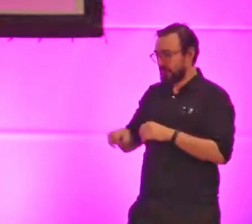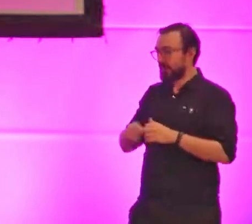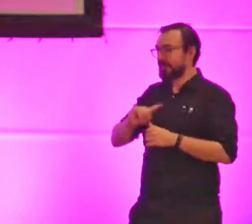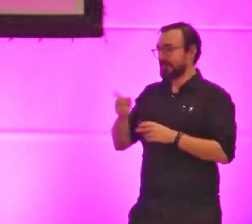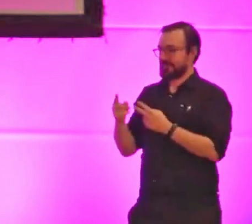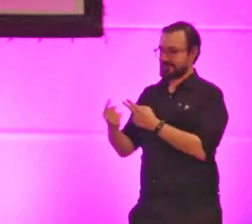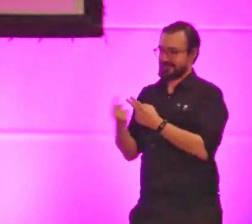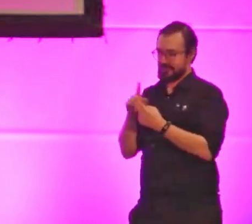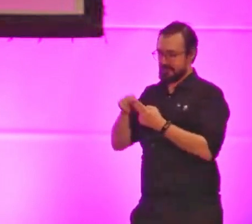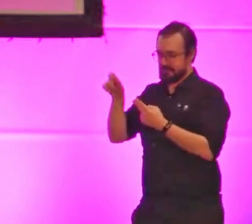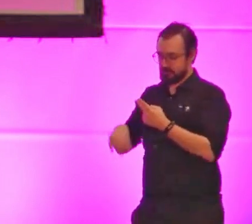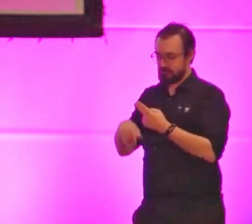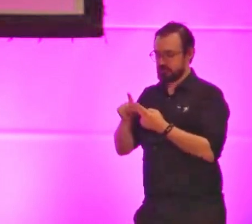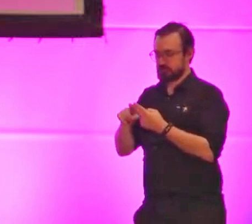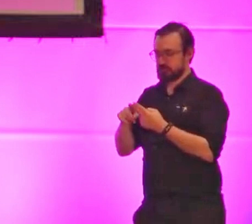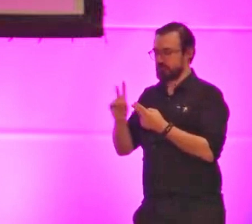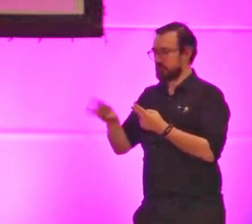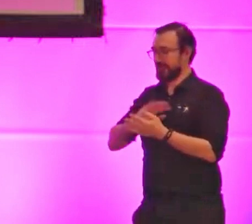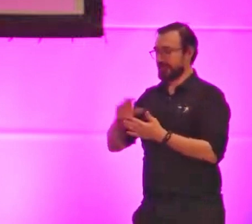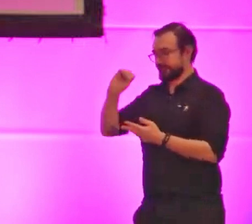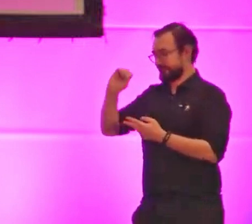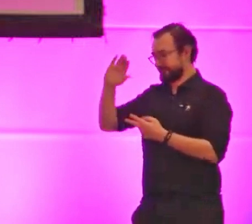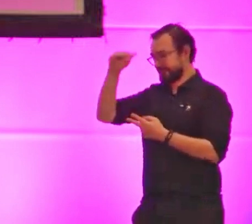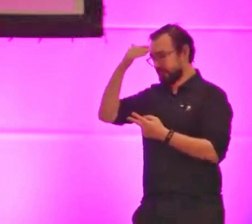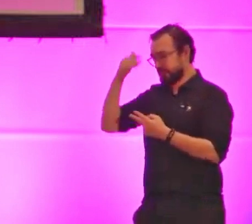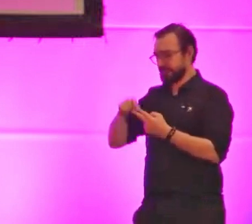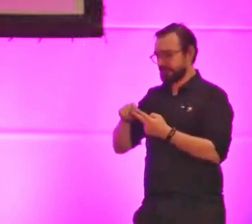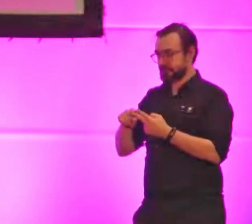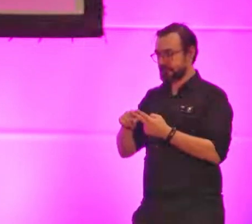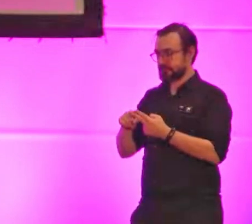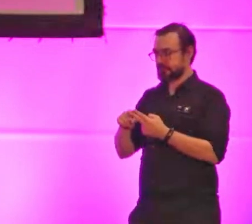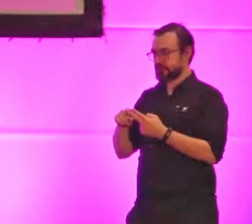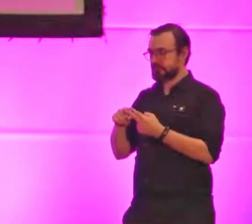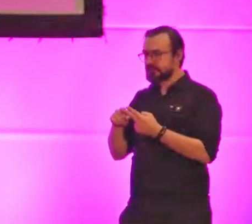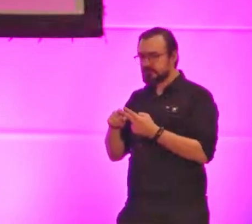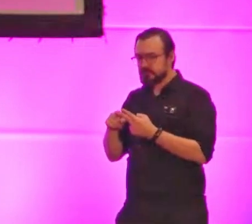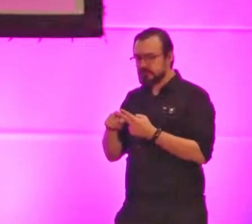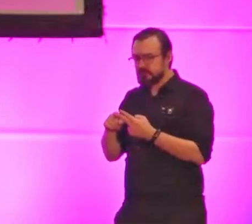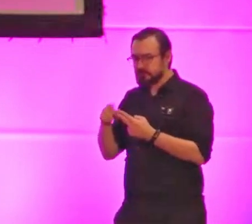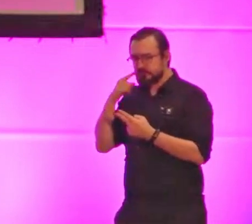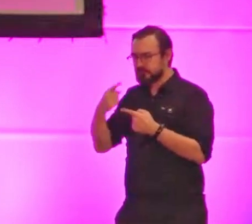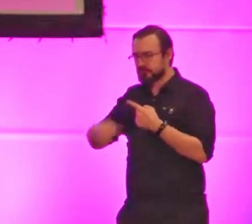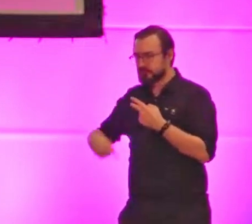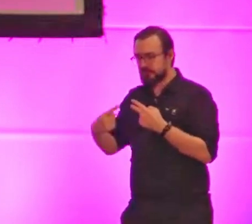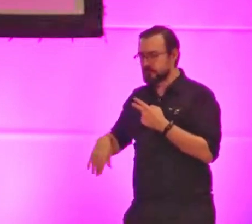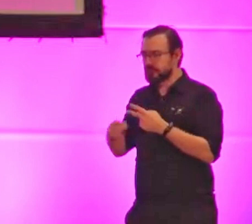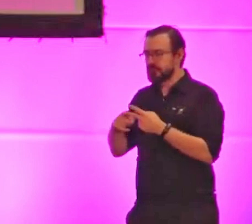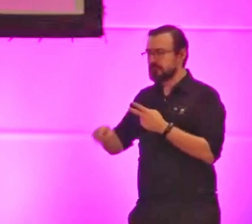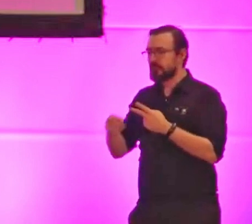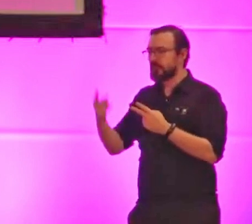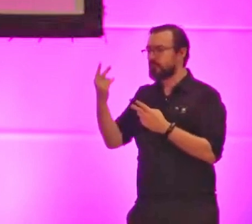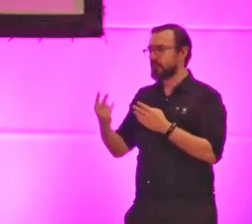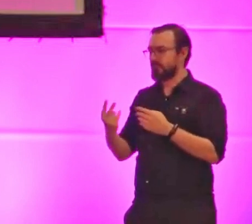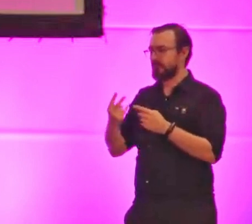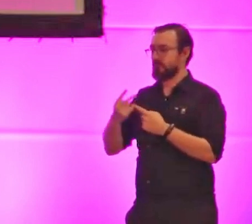Och så var det ytterligare en person som inte hade någon erfarenhet och som inte var beredd att resa så mycket. Men de här första två